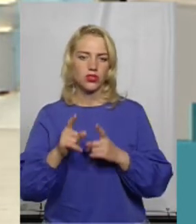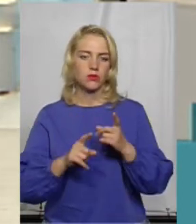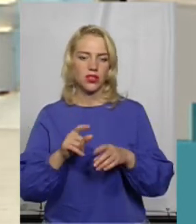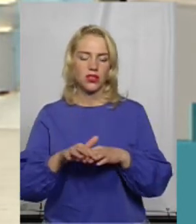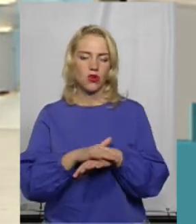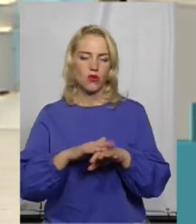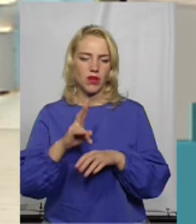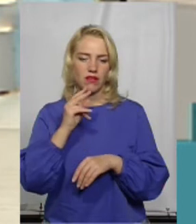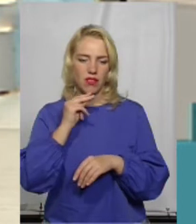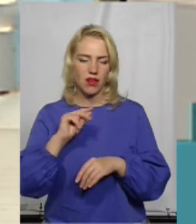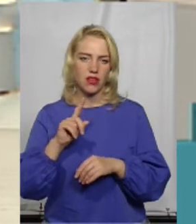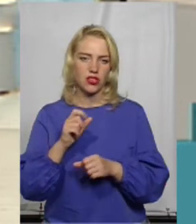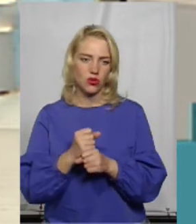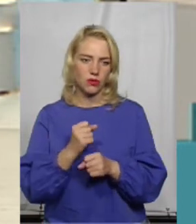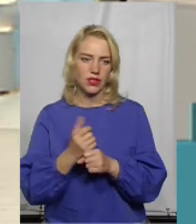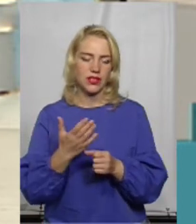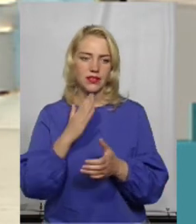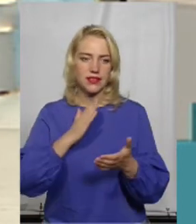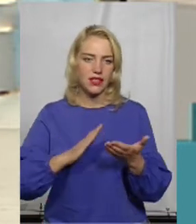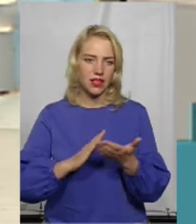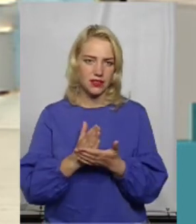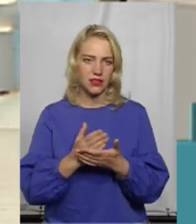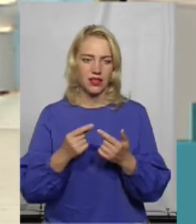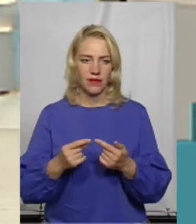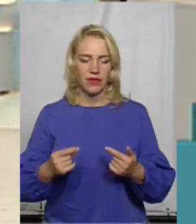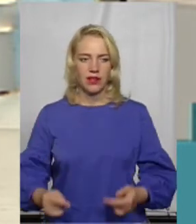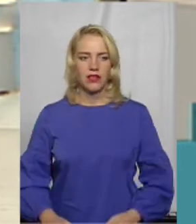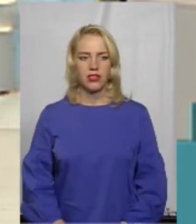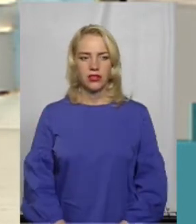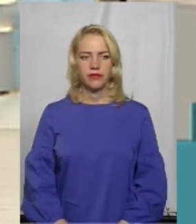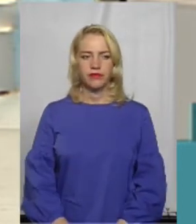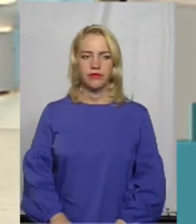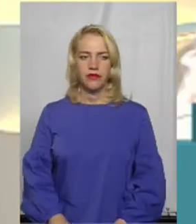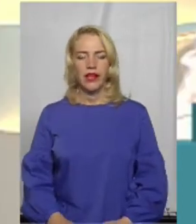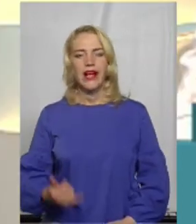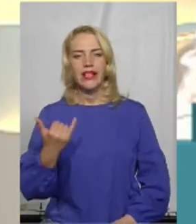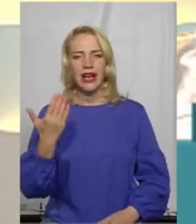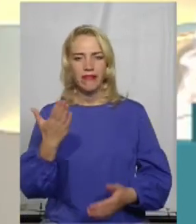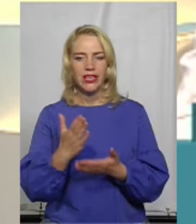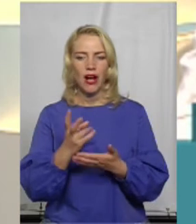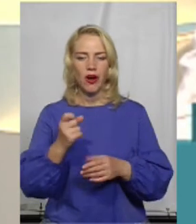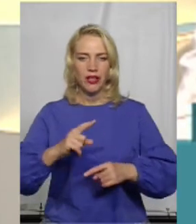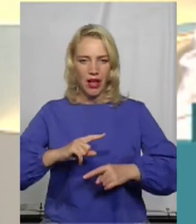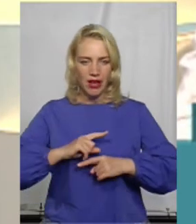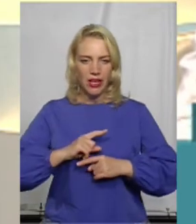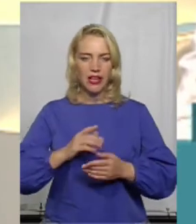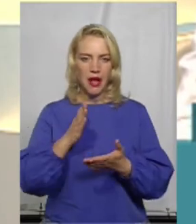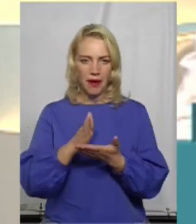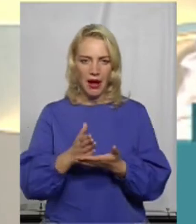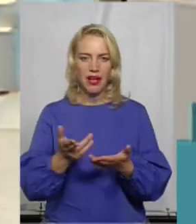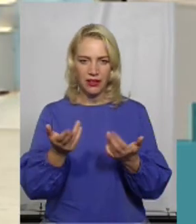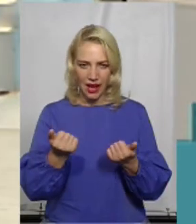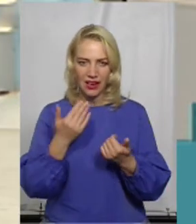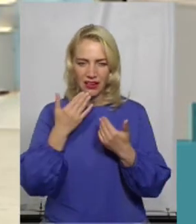на краще і робити такі якісь якісні речі. Зараз ви знаходитесь на фінішній прямій, так? Ну, я би